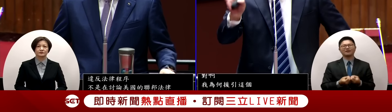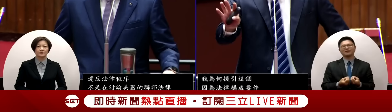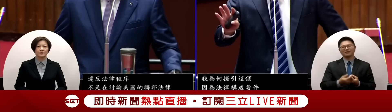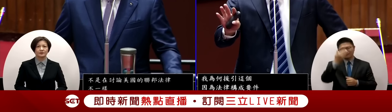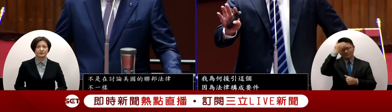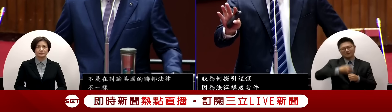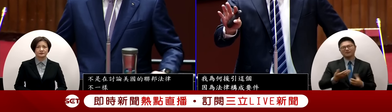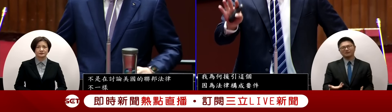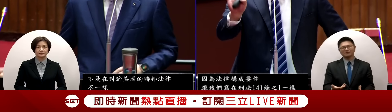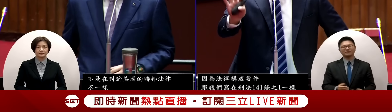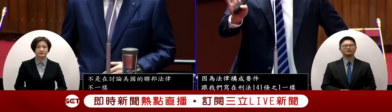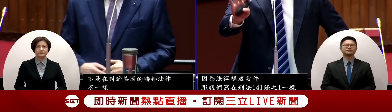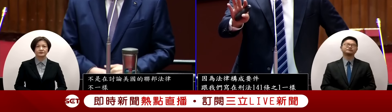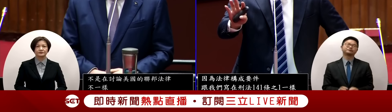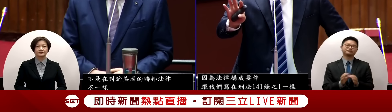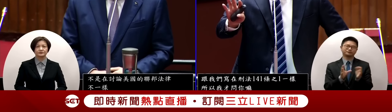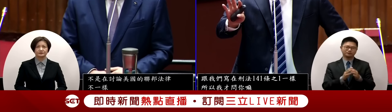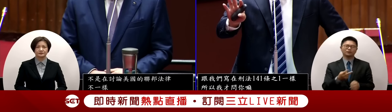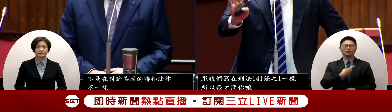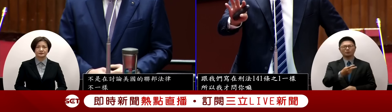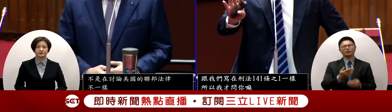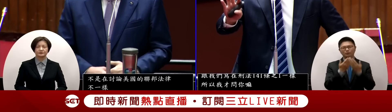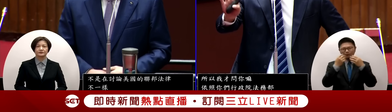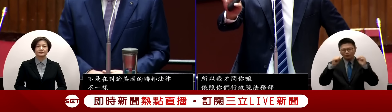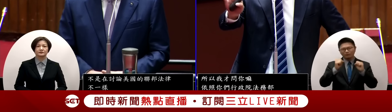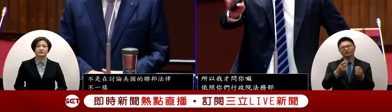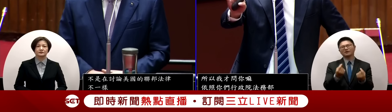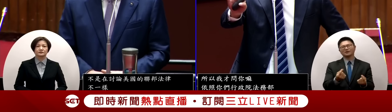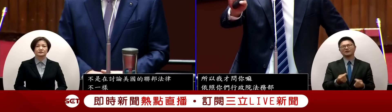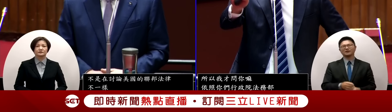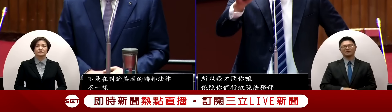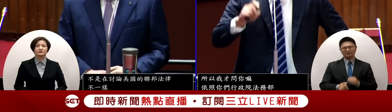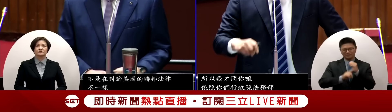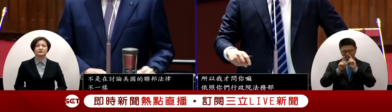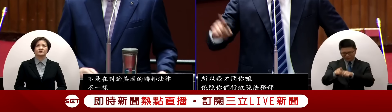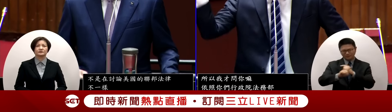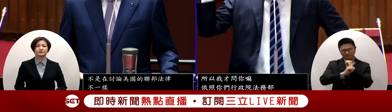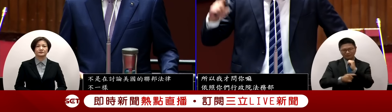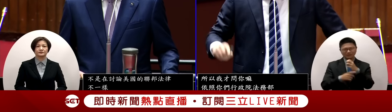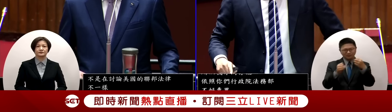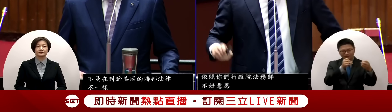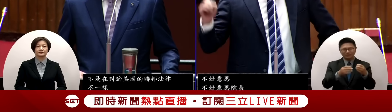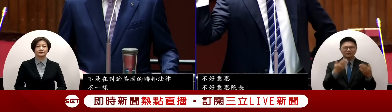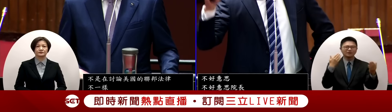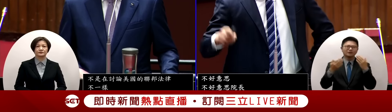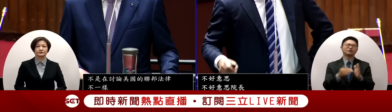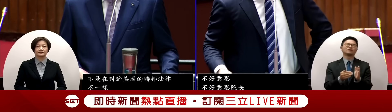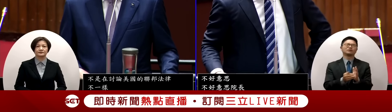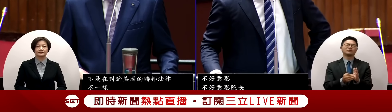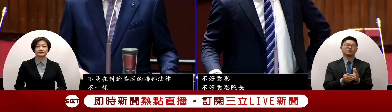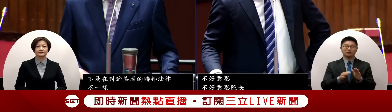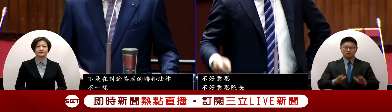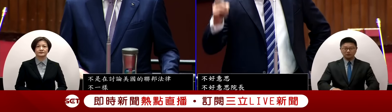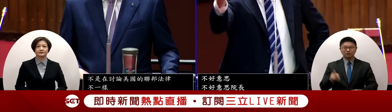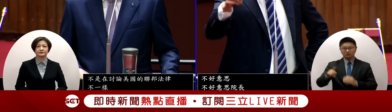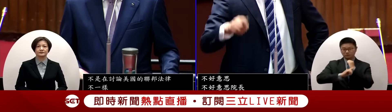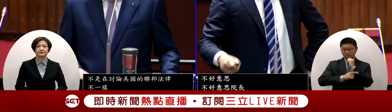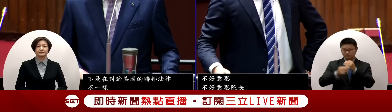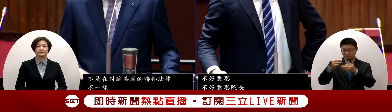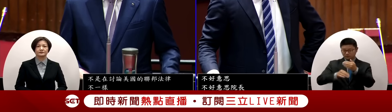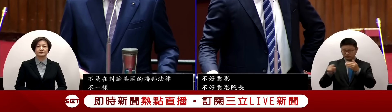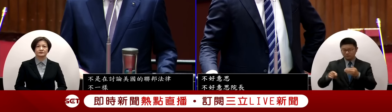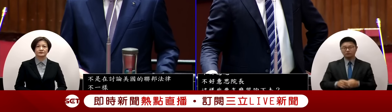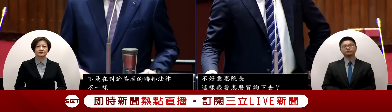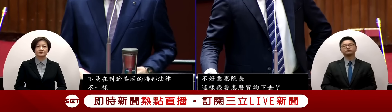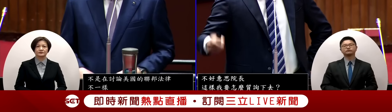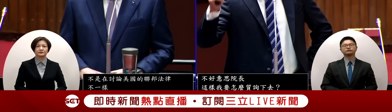询，没有关系啊，我们都是法律人，依法论法把事情讲清楚就好了。来，这个构成要件，依照部